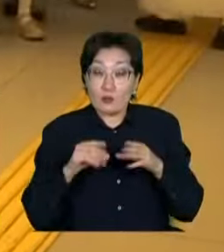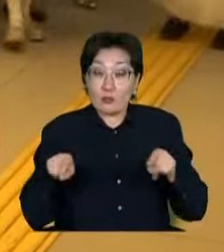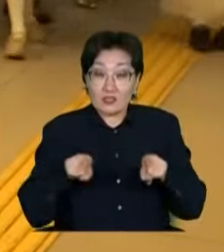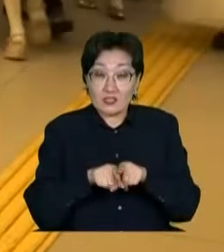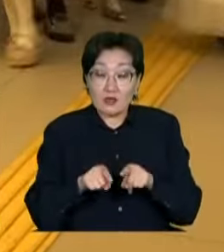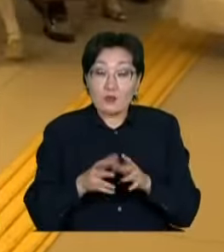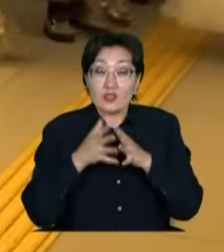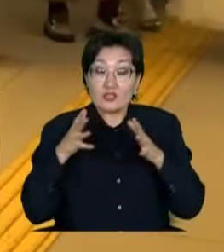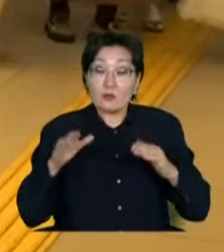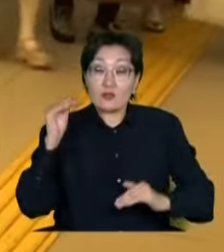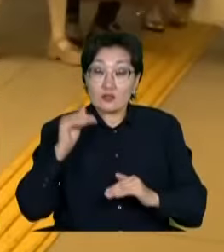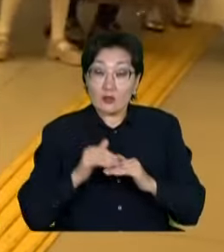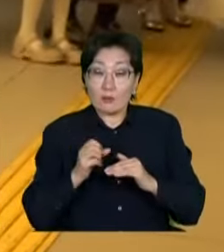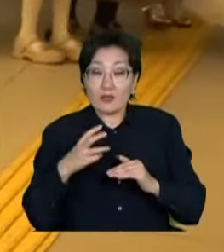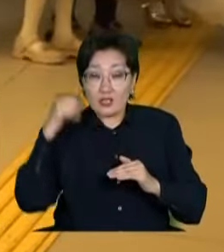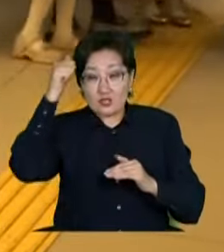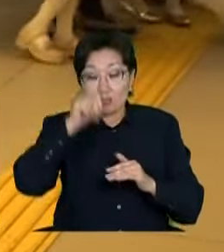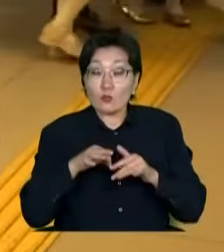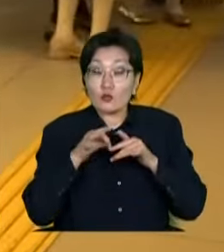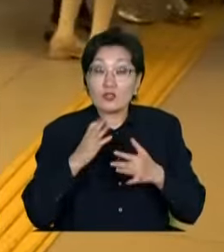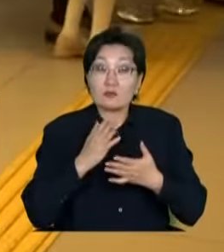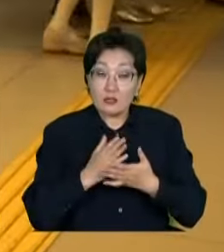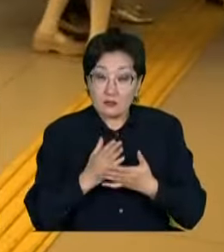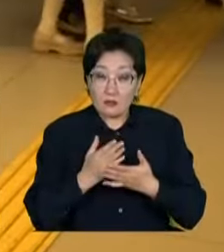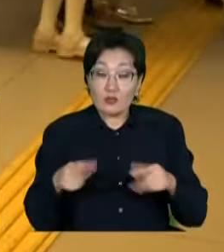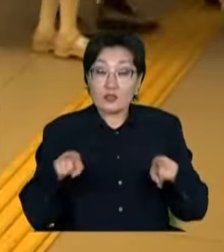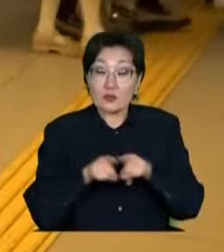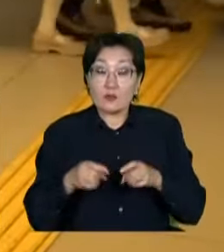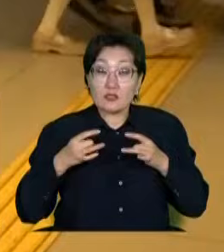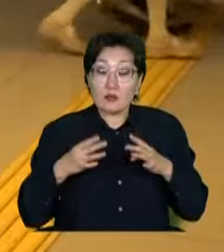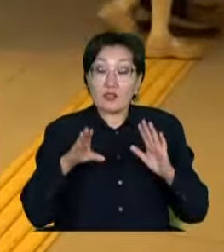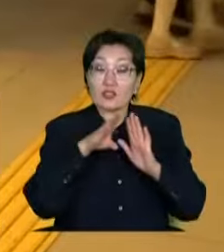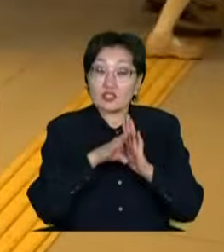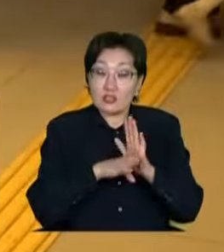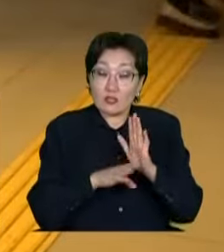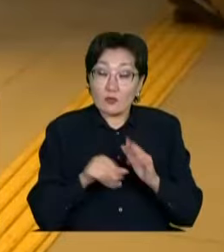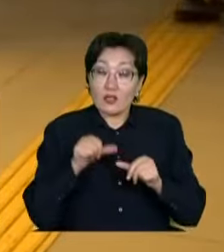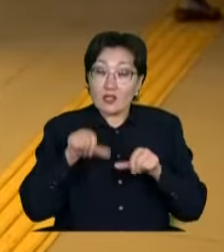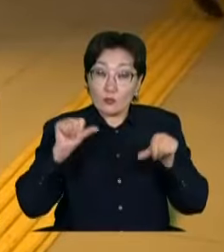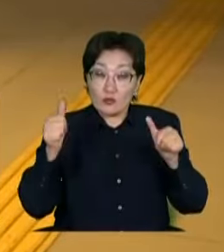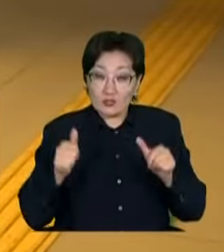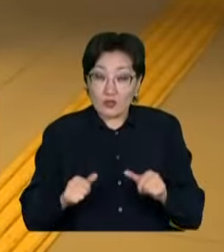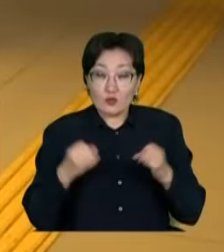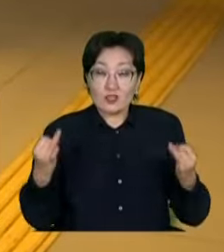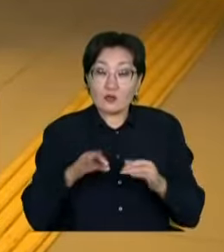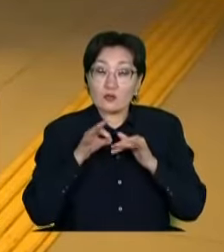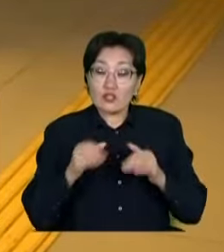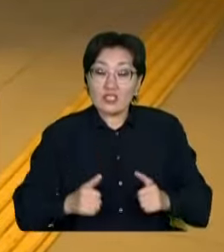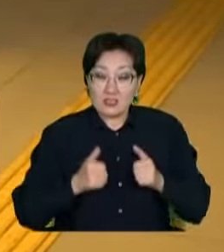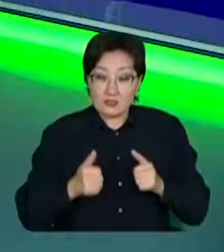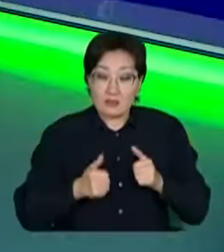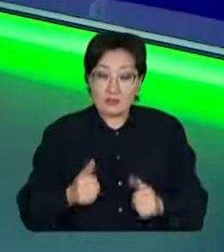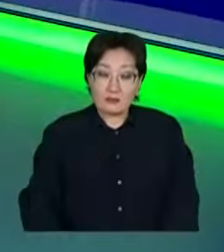осындай ауқымды кештерді бірнеше жылдан бері ұйымдастырып келеміз. Мұндай мерекелік бағдарламаларды ерекше форматта қызық өткізуге тырысамыз.